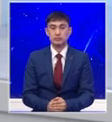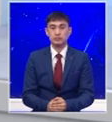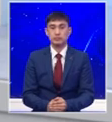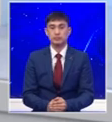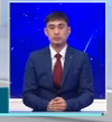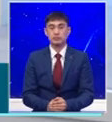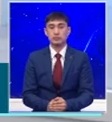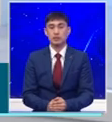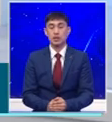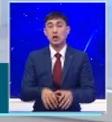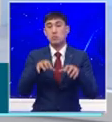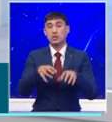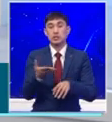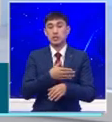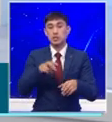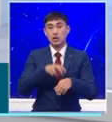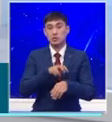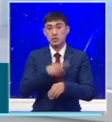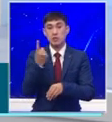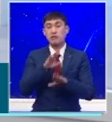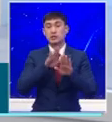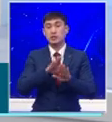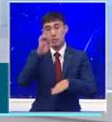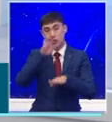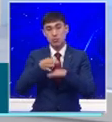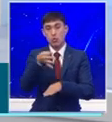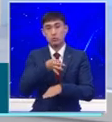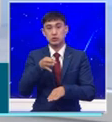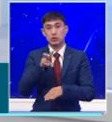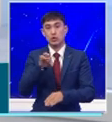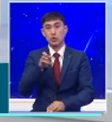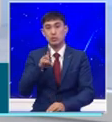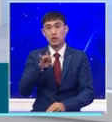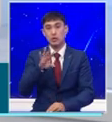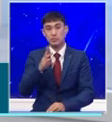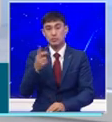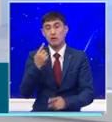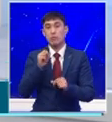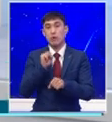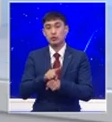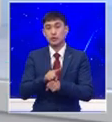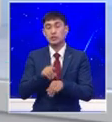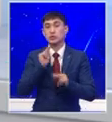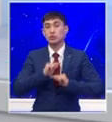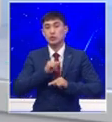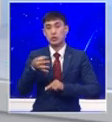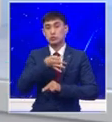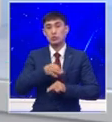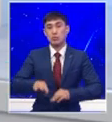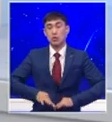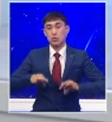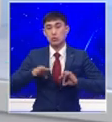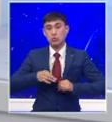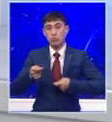контроль». Председатель нашей комиссии – первый заместитель акима области Нурлан Абдыхарым. По его поручению сотрудниками областной